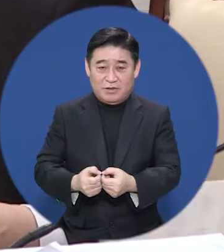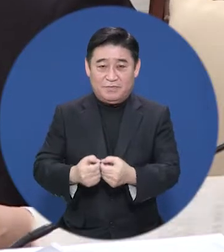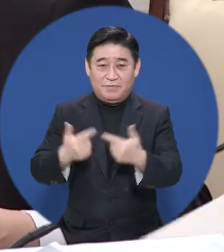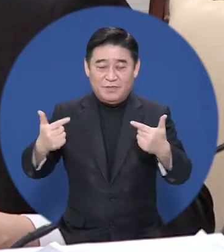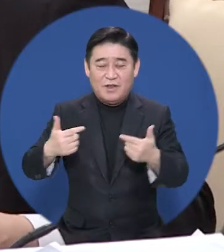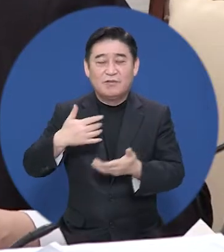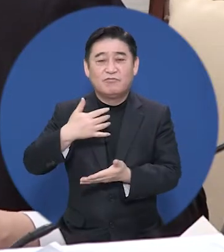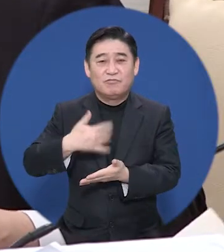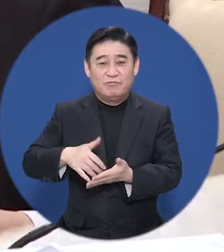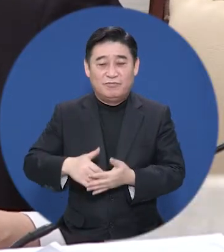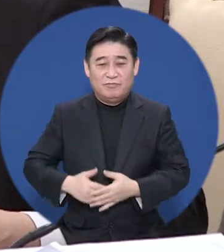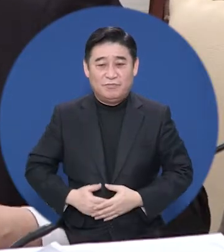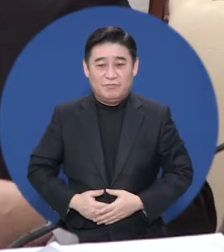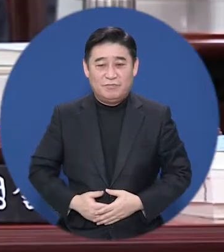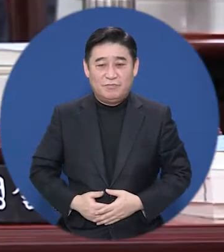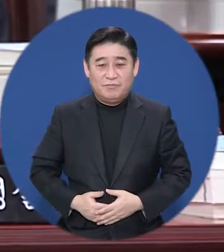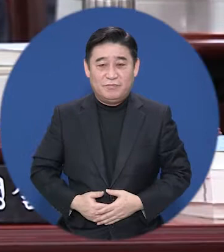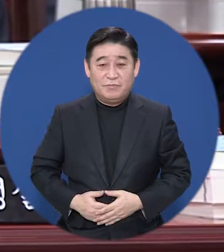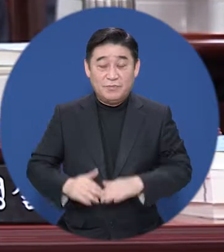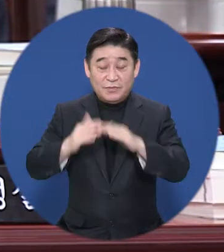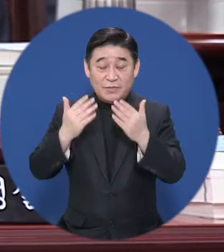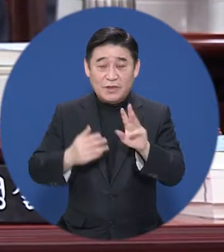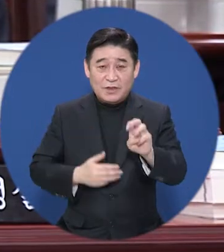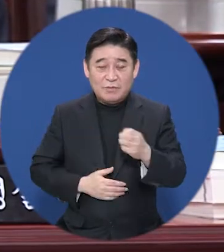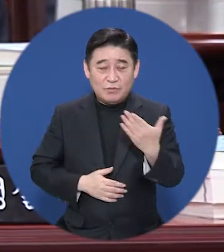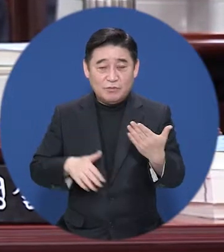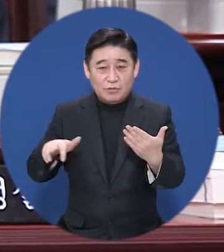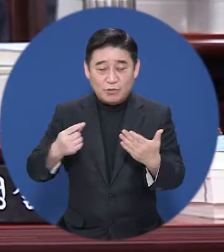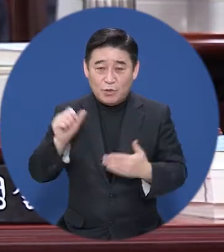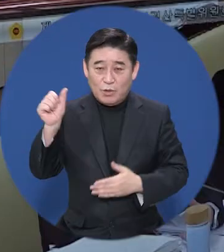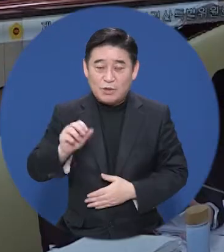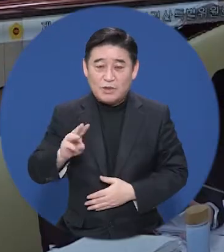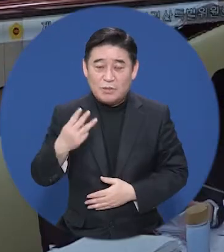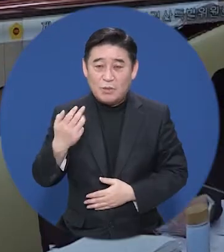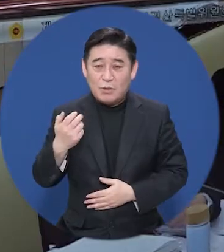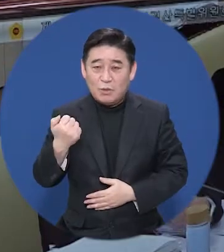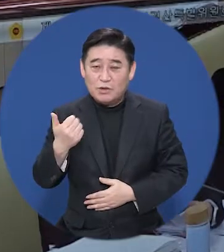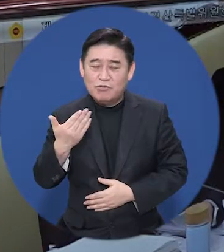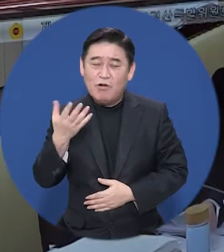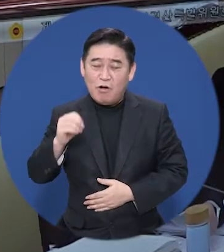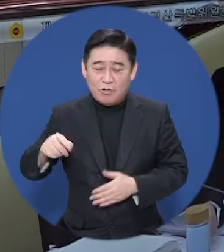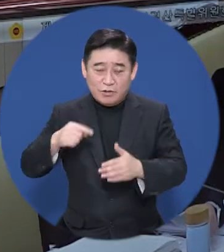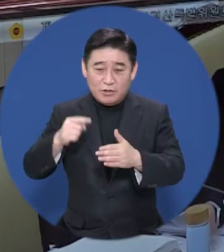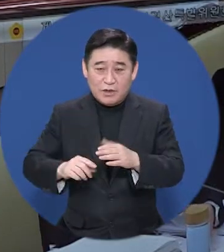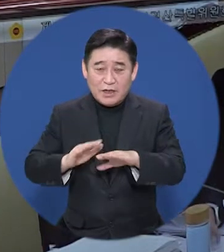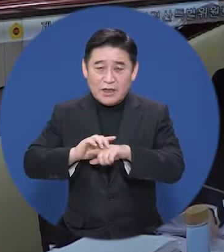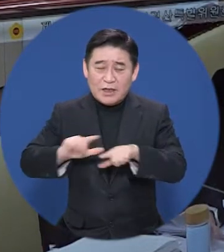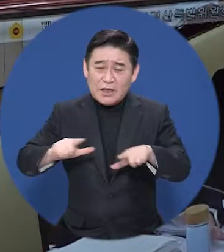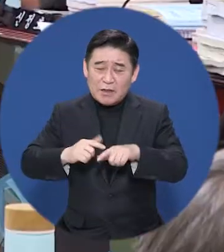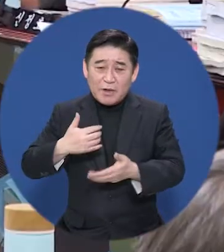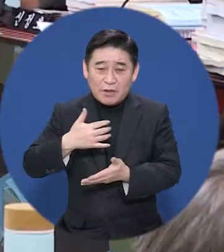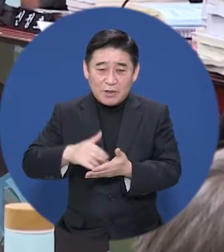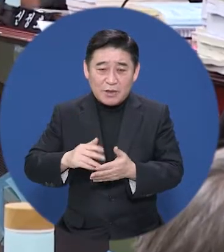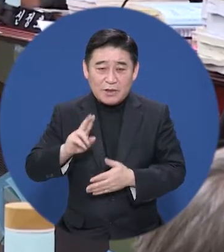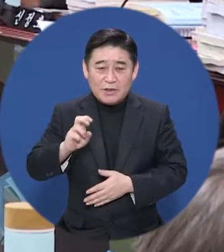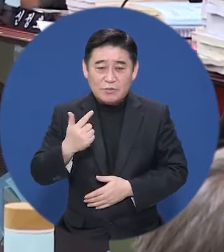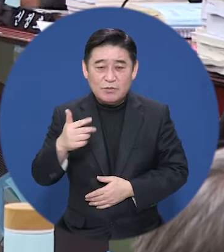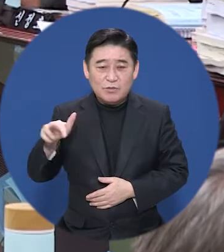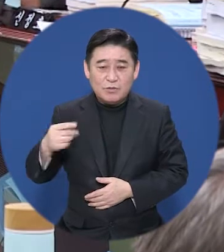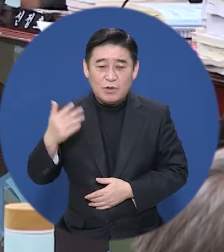증가한 수치입니다. 전체 39조 5,359억여 원 중 일반 회계는